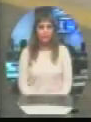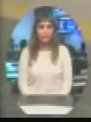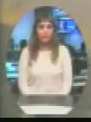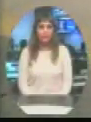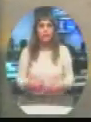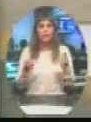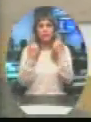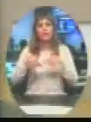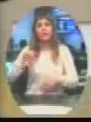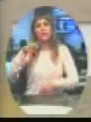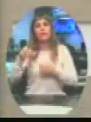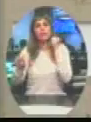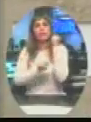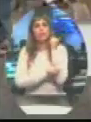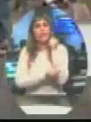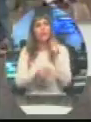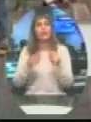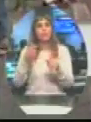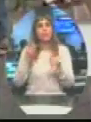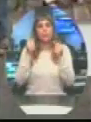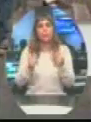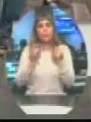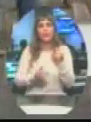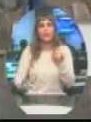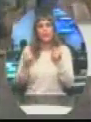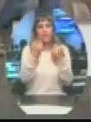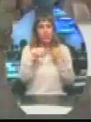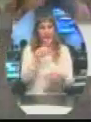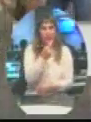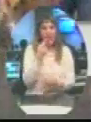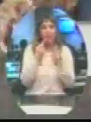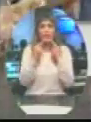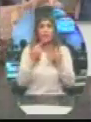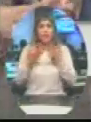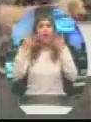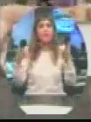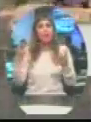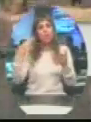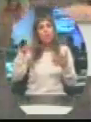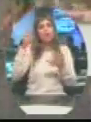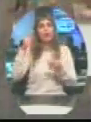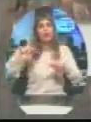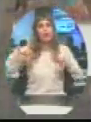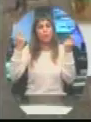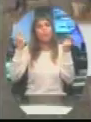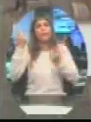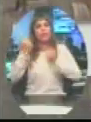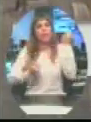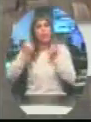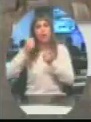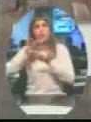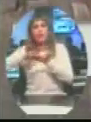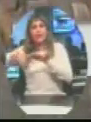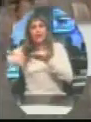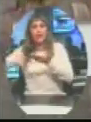ועדת המשנה לבטיחות בדרכים של ועדת הכלכלה דנה בהרחבה והעצמת החינוך התעבורתי בגני ילדים ובבתי ספר